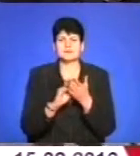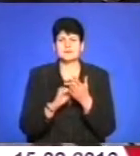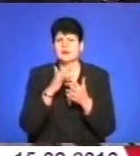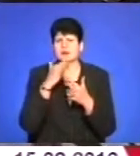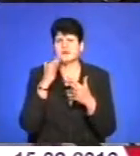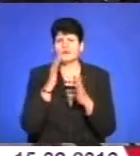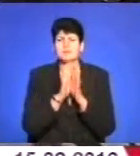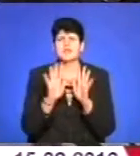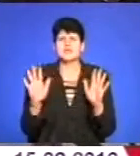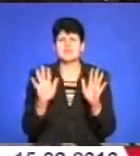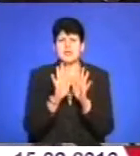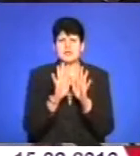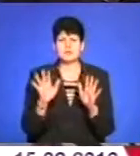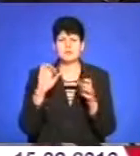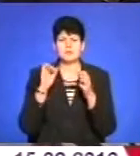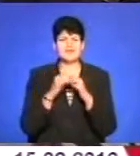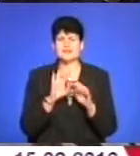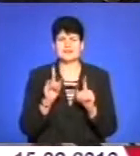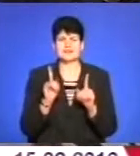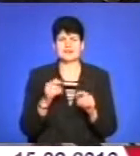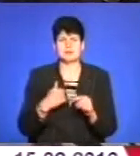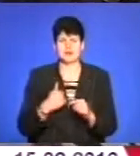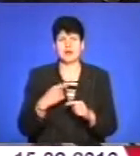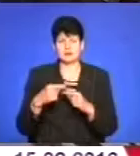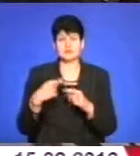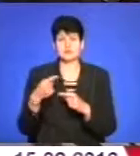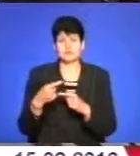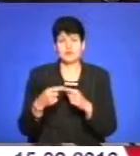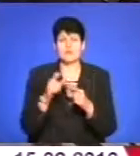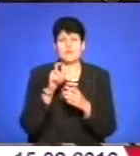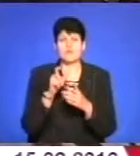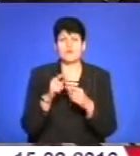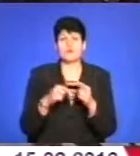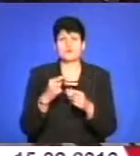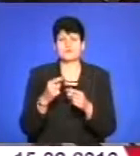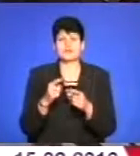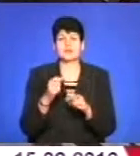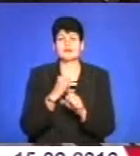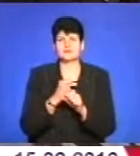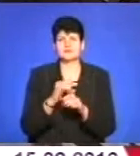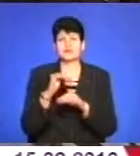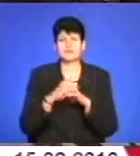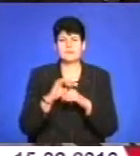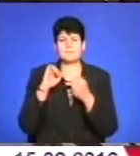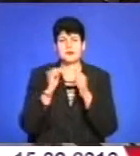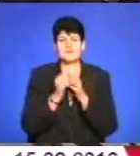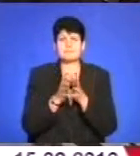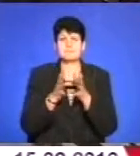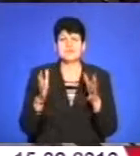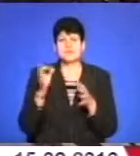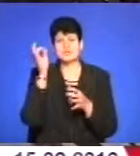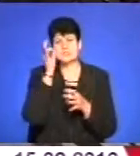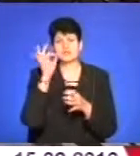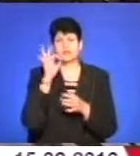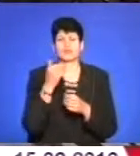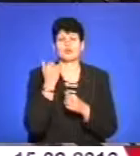них, щоб пам'ятали не тільки ми, а й наступні покоління. Влаштовують вечори пам'яті, де найбільше згадують про